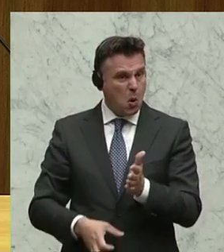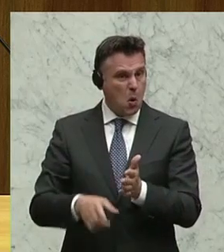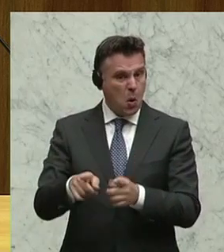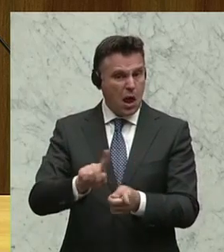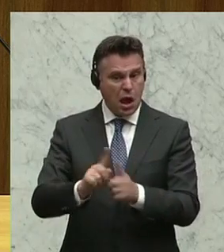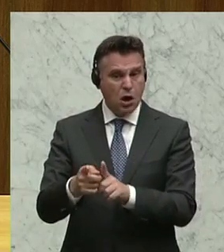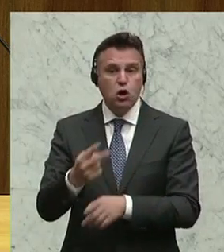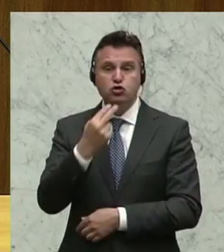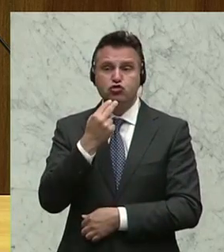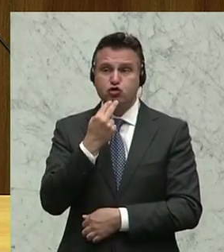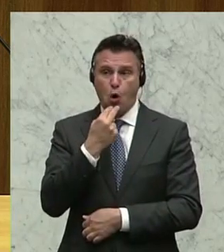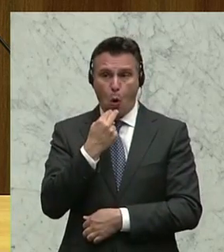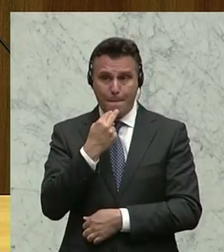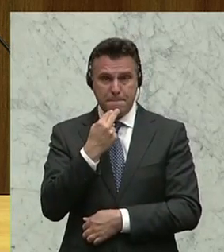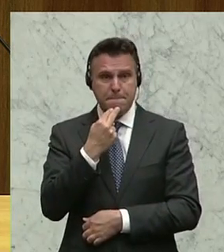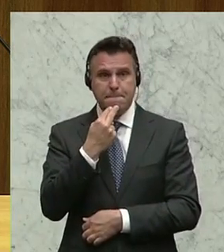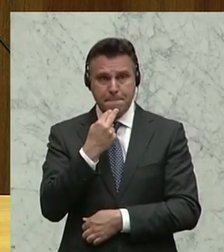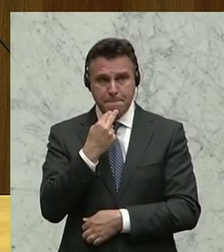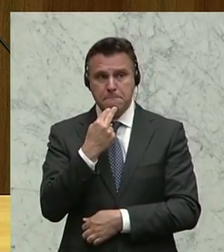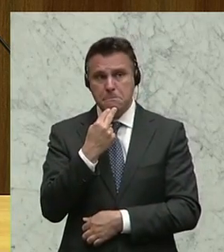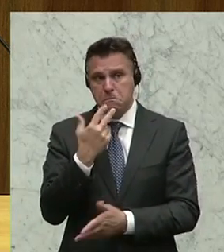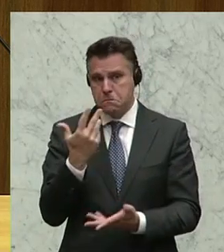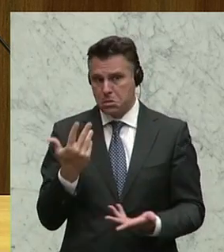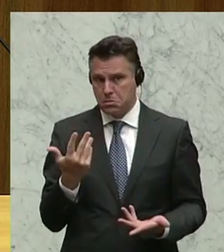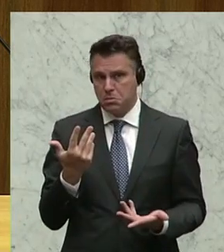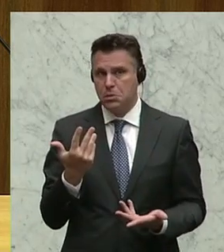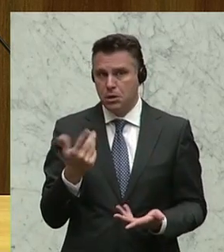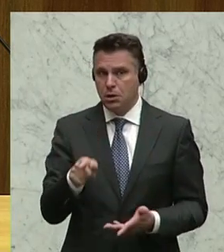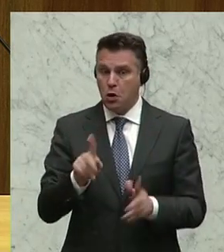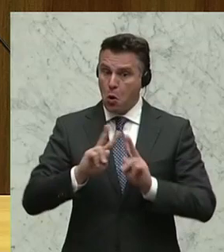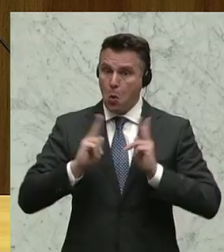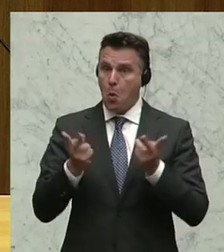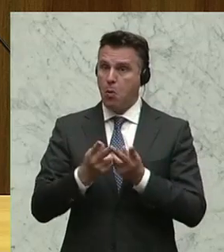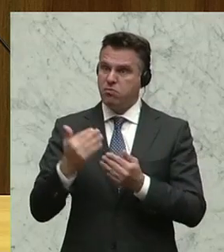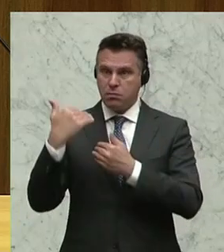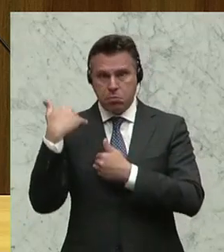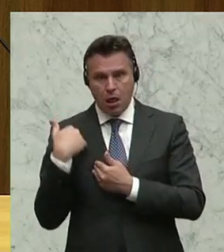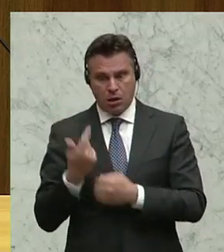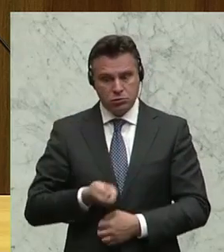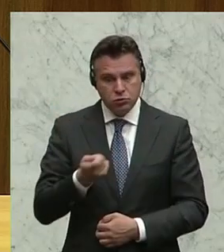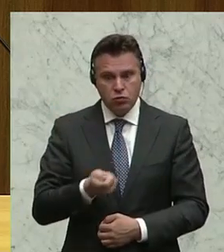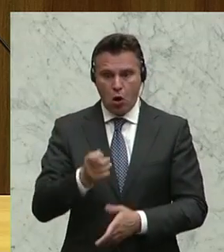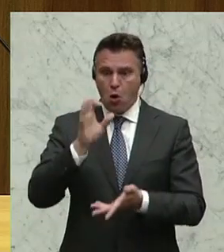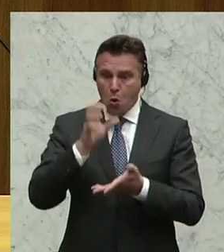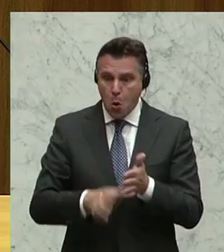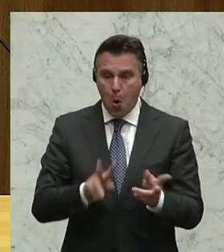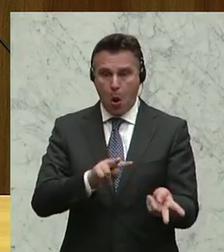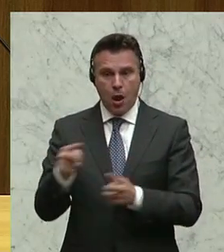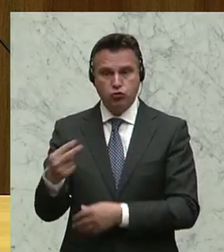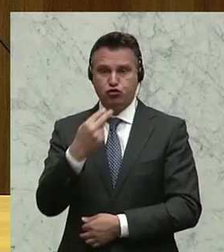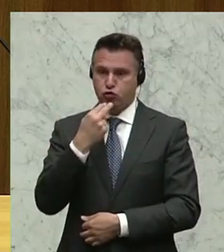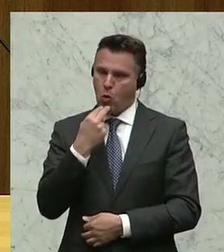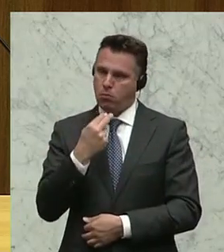von Strom zu verwenden. Ich glaube, es gibt kaum eine umweltbelastendere Stromerzeugung als eben diese.